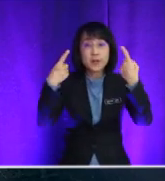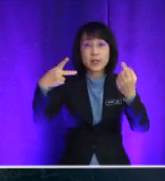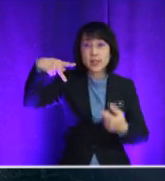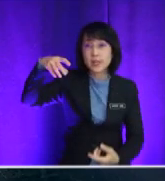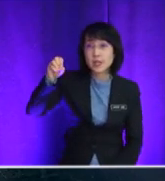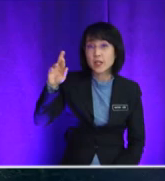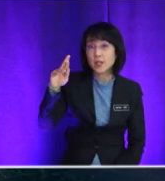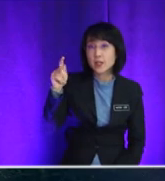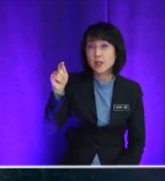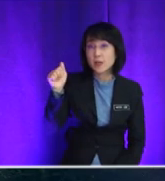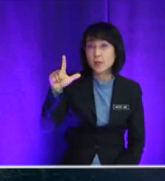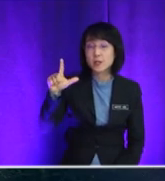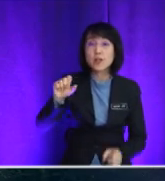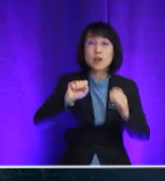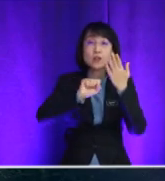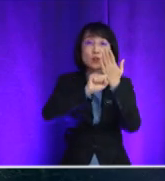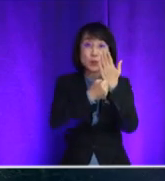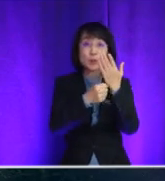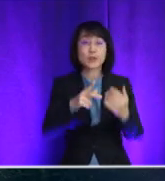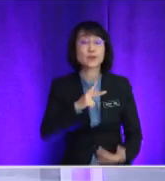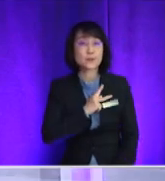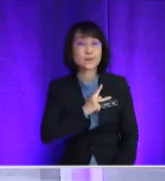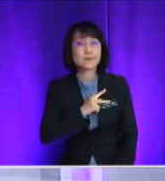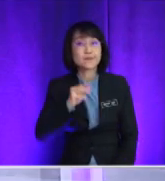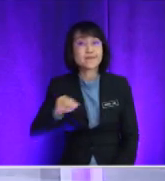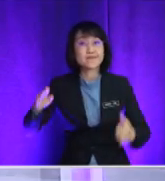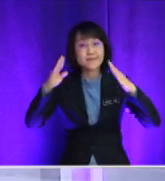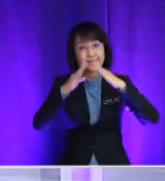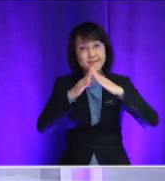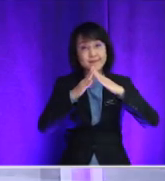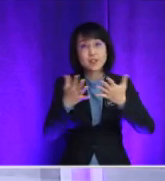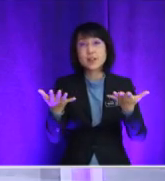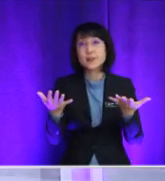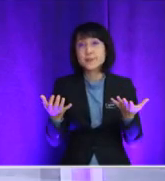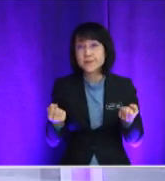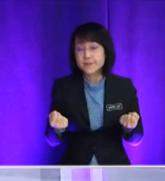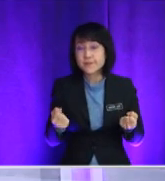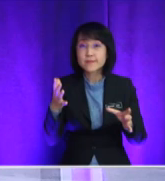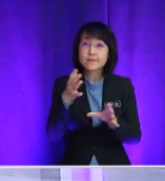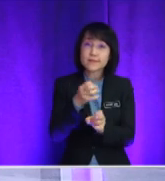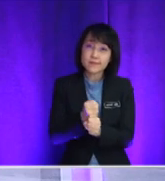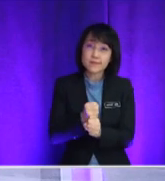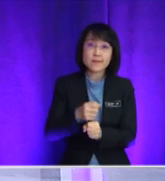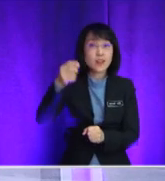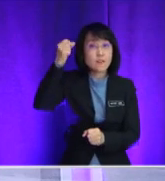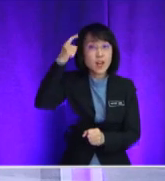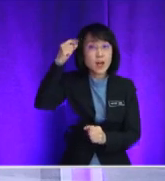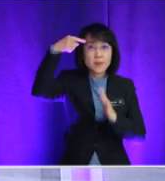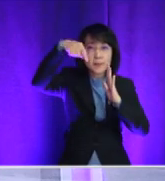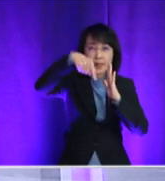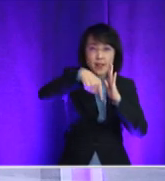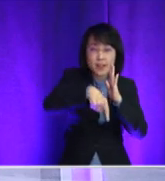sumberku Iya Oke jadi murid-murid di rumah kalau yang ingin mendapatkan lagi pemahaman ataupun pengukuhan mereka